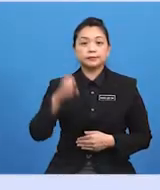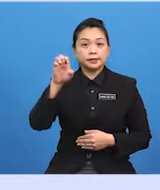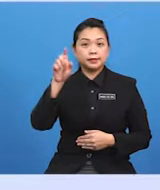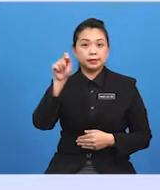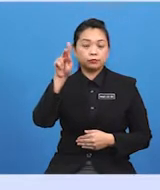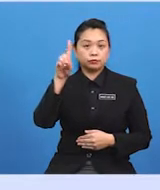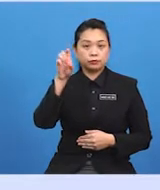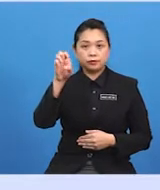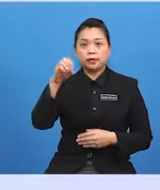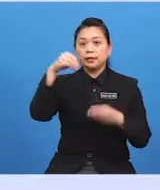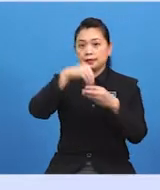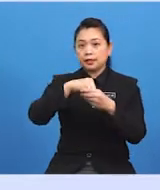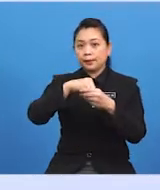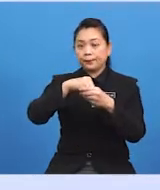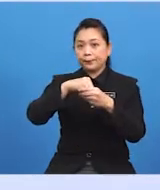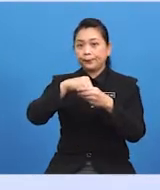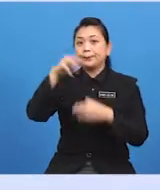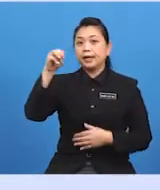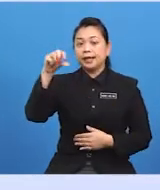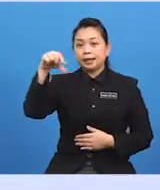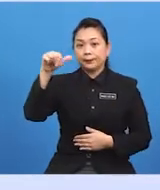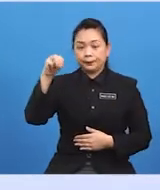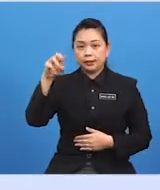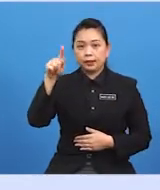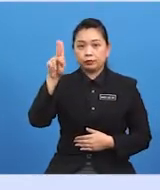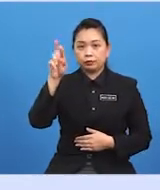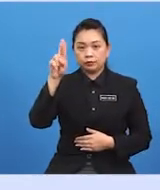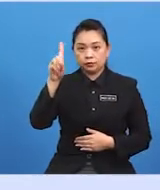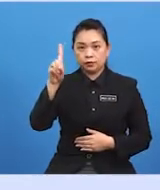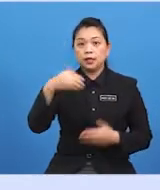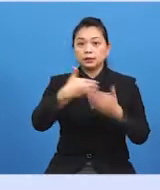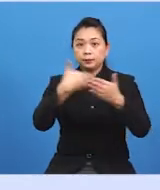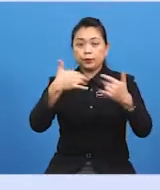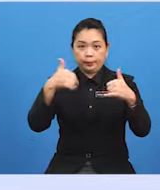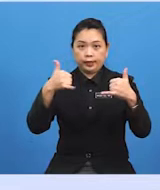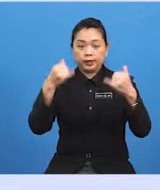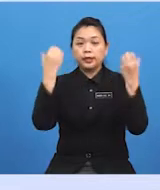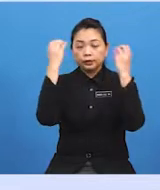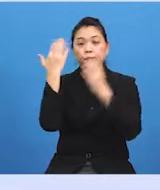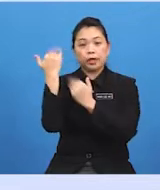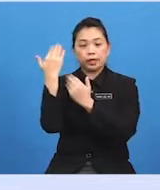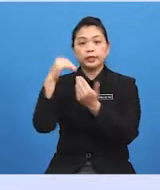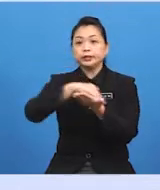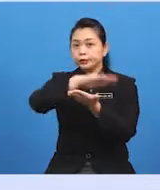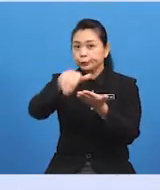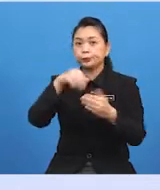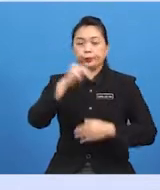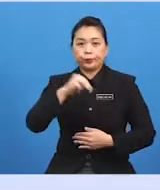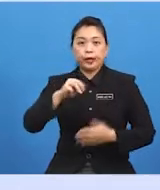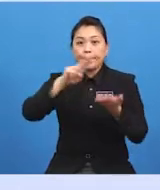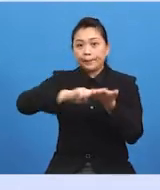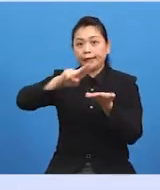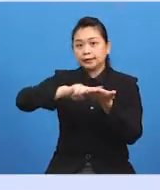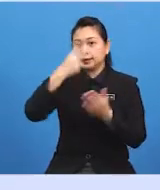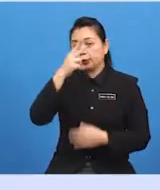Etude dalam makam kud. Sebelum memainkan etude ini, cikgu memohon semua murid membaca skor yang